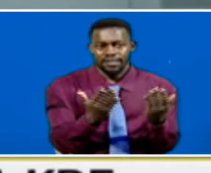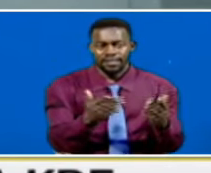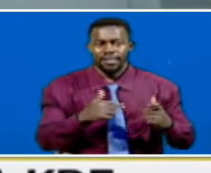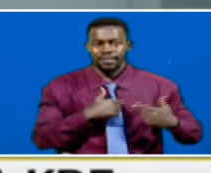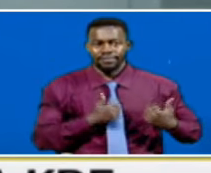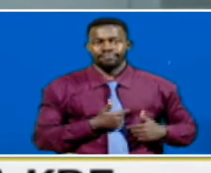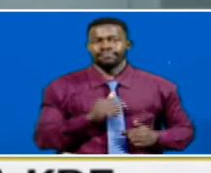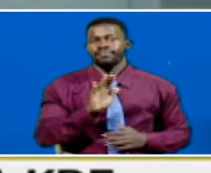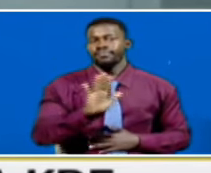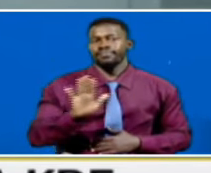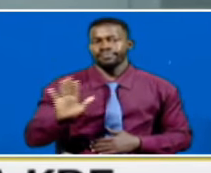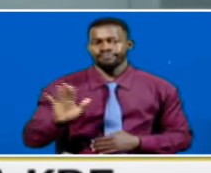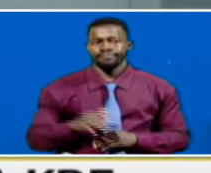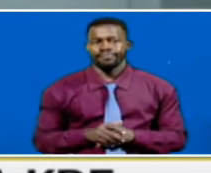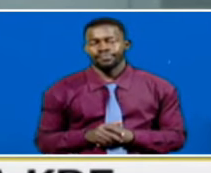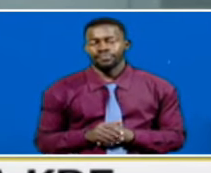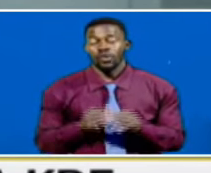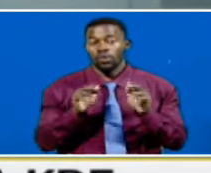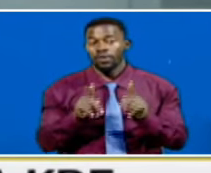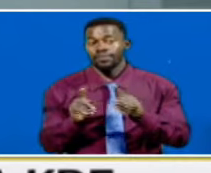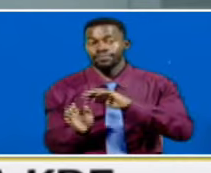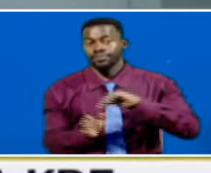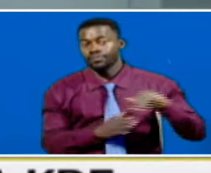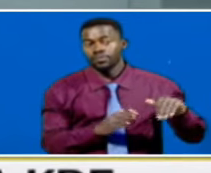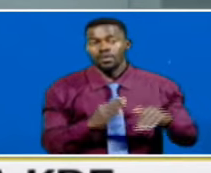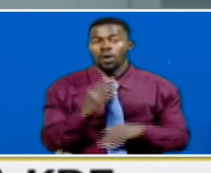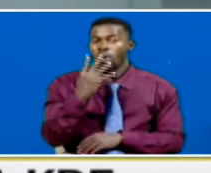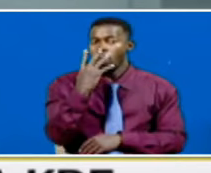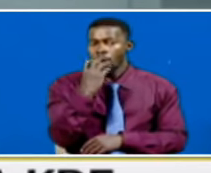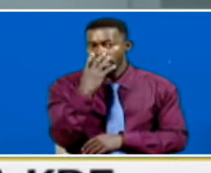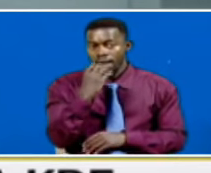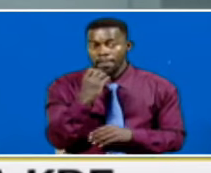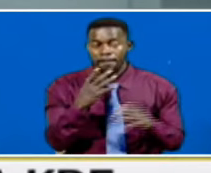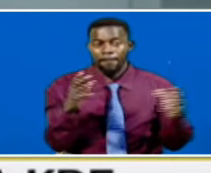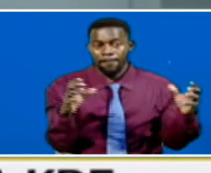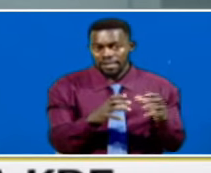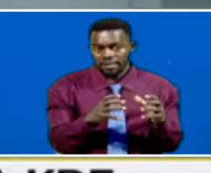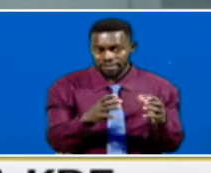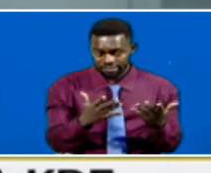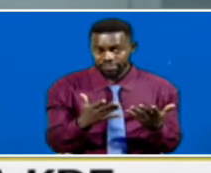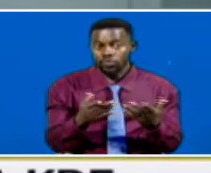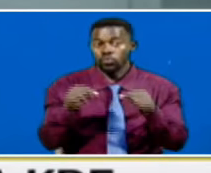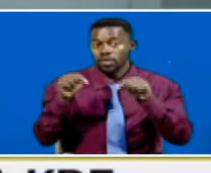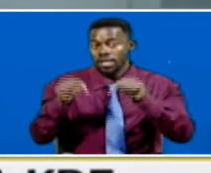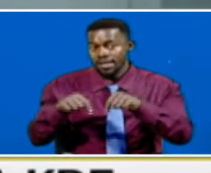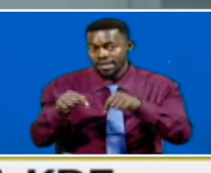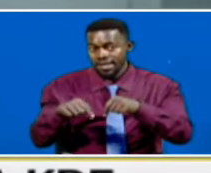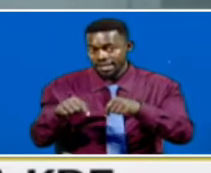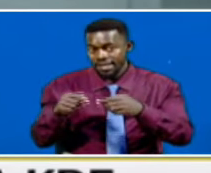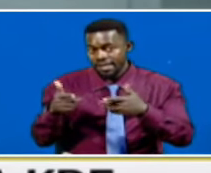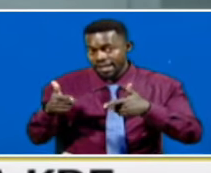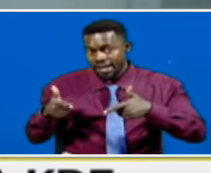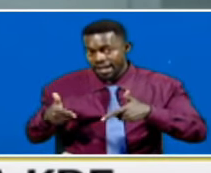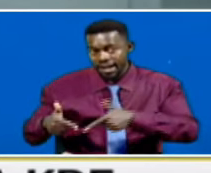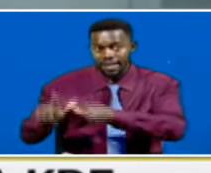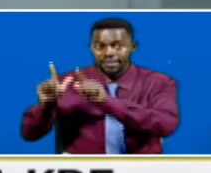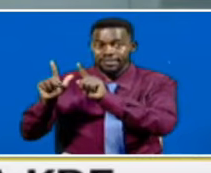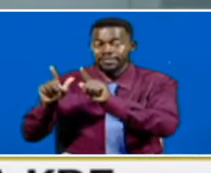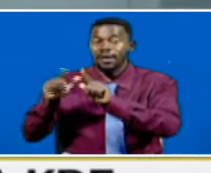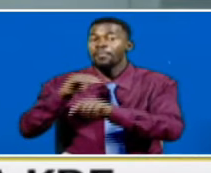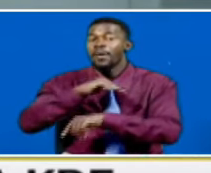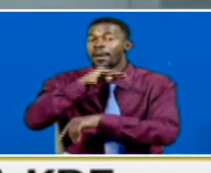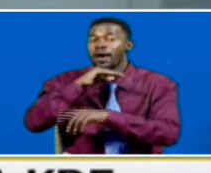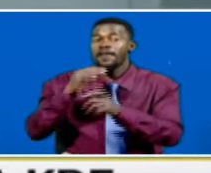wema. Chama cha ODM kimeidhinisha azma ya kinara wake Raila Odinga ya kuwa mwenyekiti wa tume ya Umoja wa Afrika